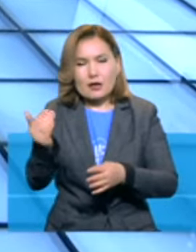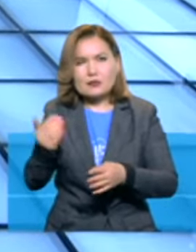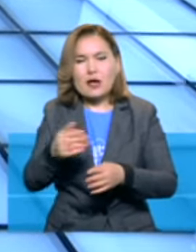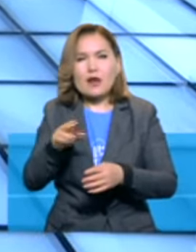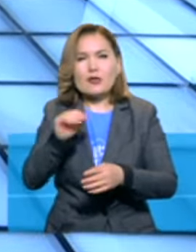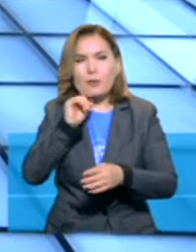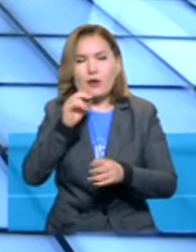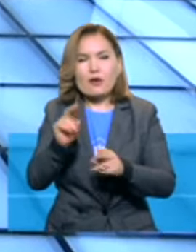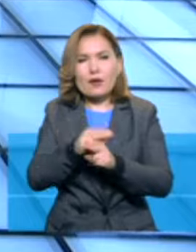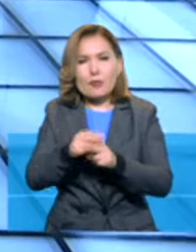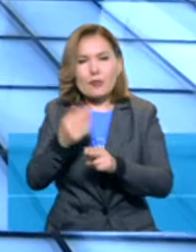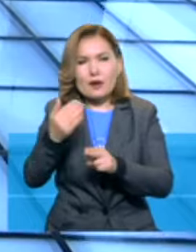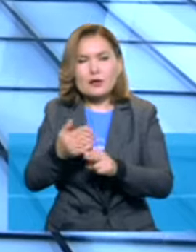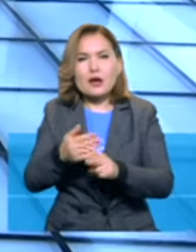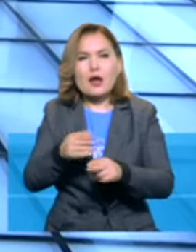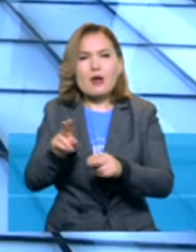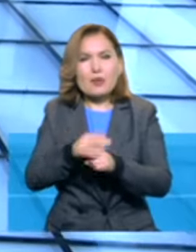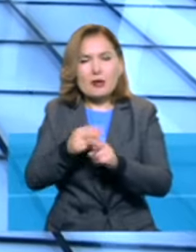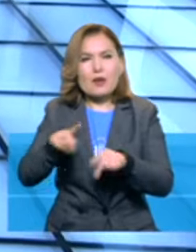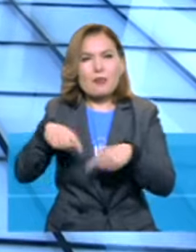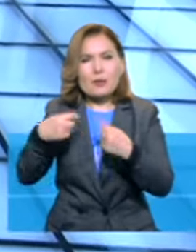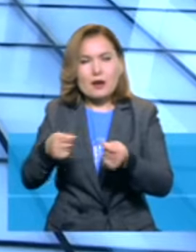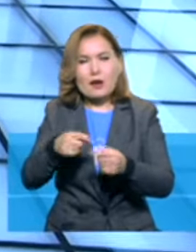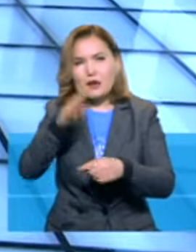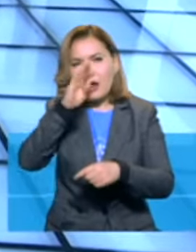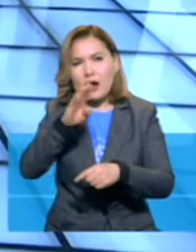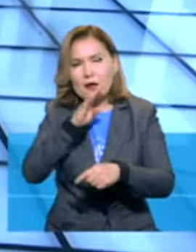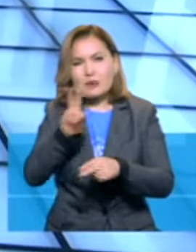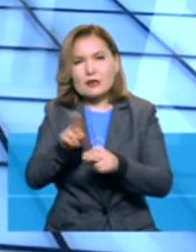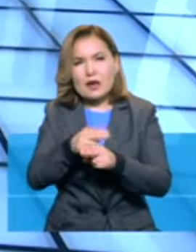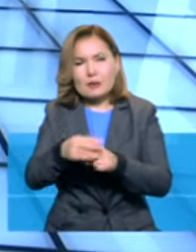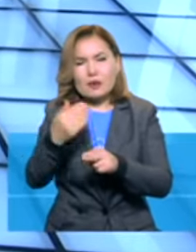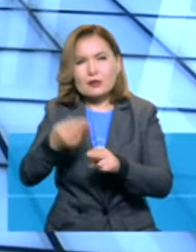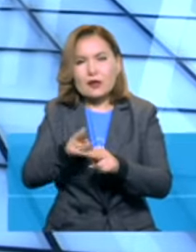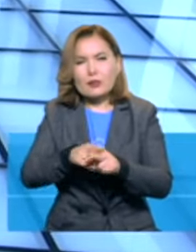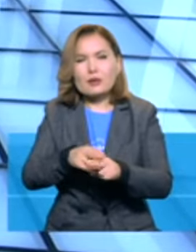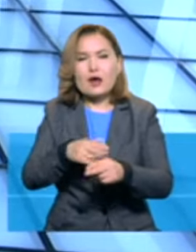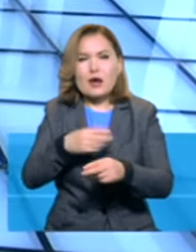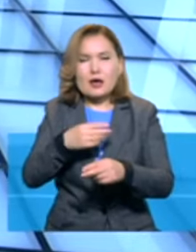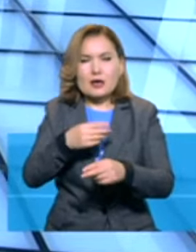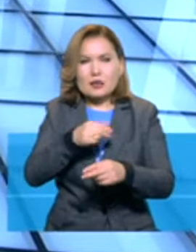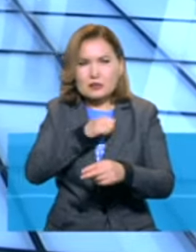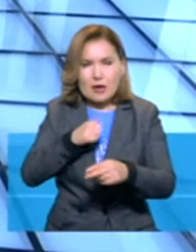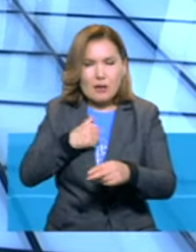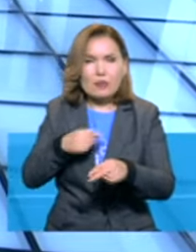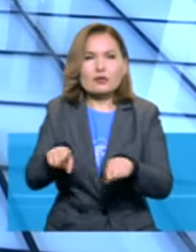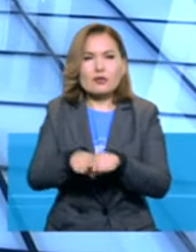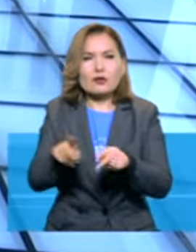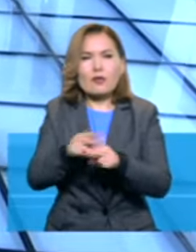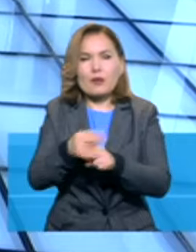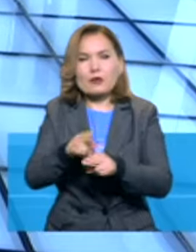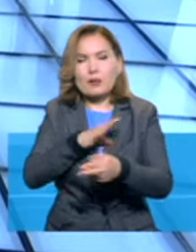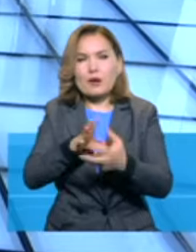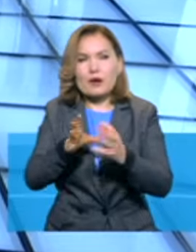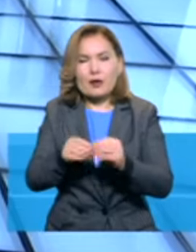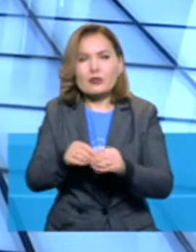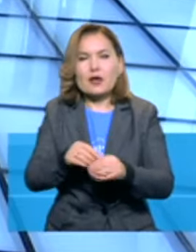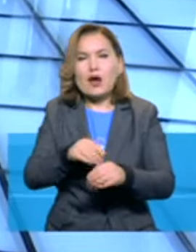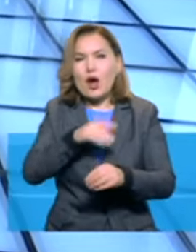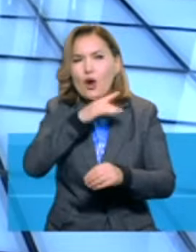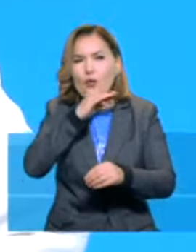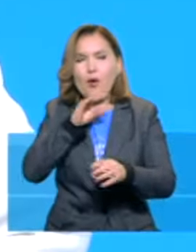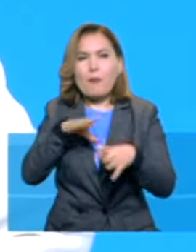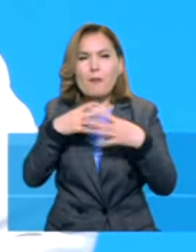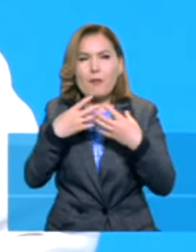әжесі берді, әжесінің тәрбиесі, әкесінің тәрбиесі, өзіміздің тәрбиесі. Сол енді біз өзіміз көп балалы